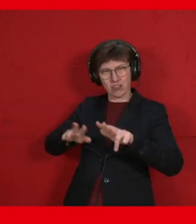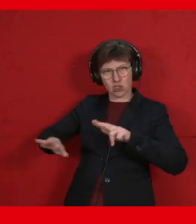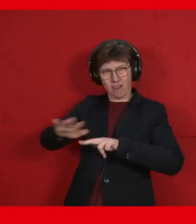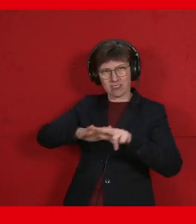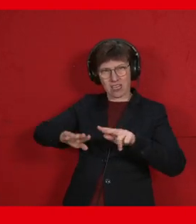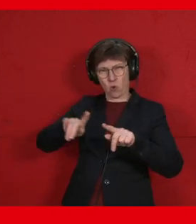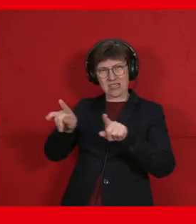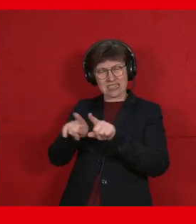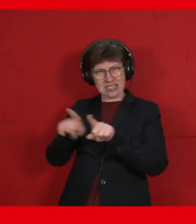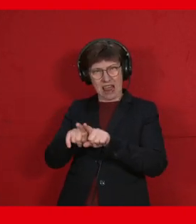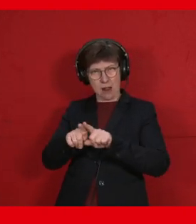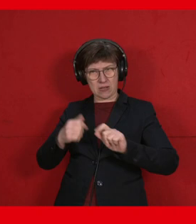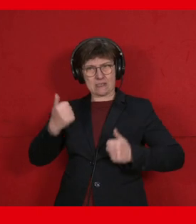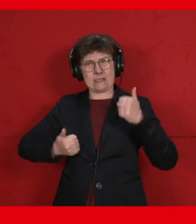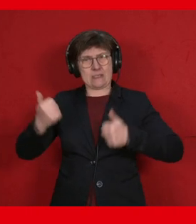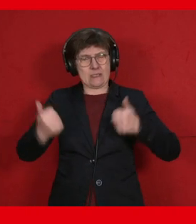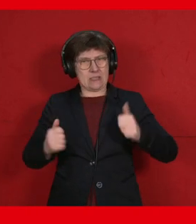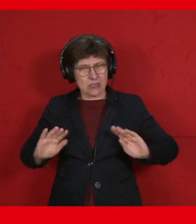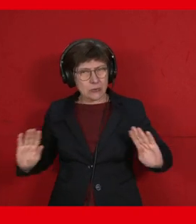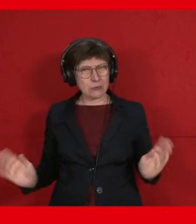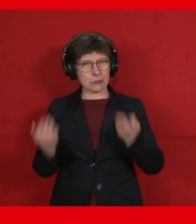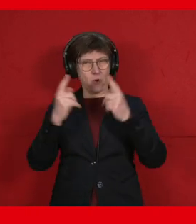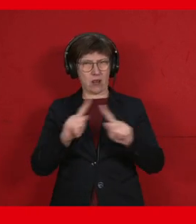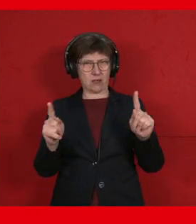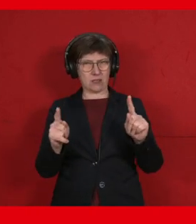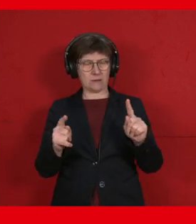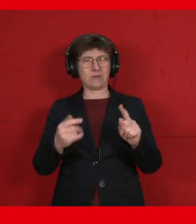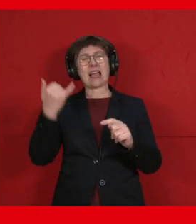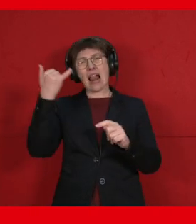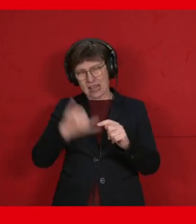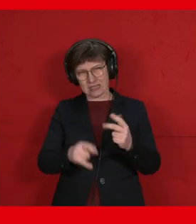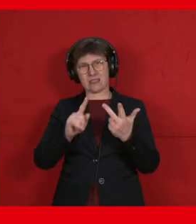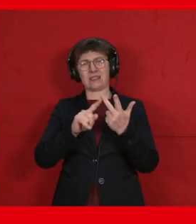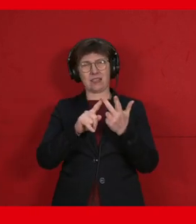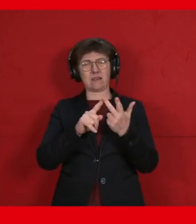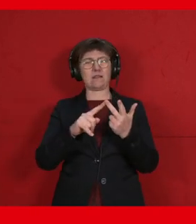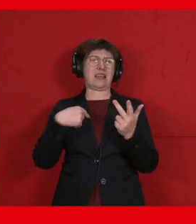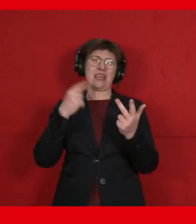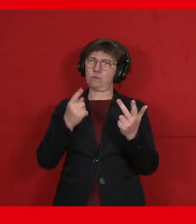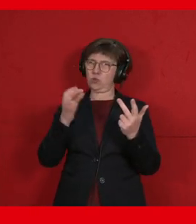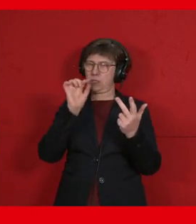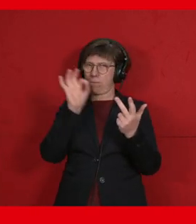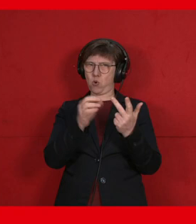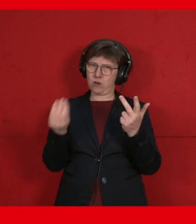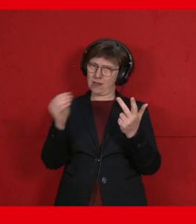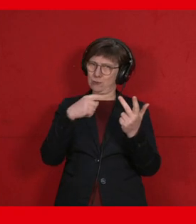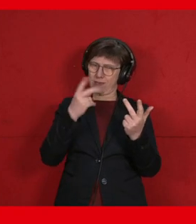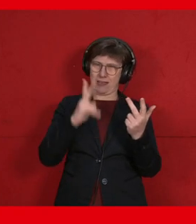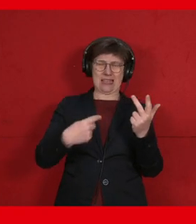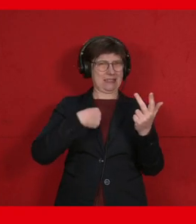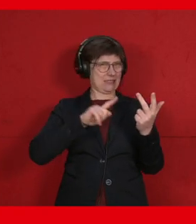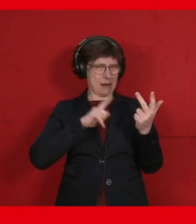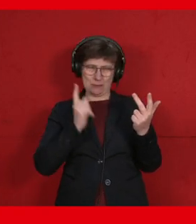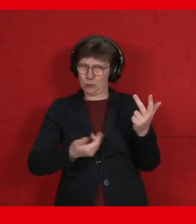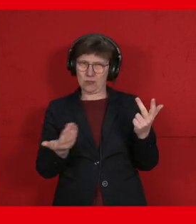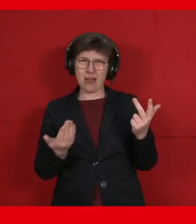Wirtschaftsregionen dieselbe Ernsthaftigkeit auf den Weg bringen. Und der letzte Punkt, das ist, glaube ich, logisch, dass ich ihn besonders unterstreiche.